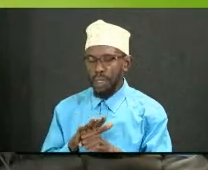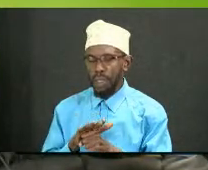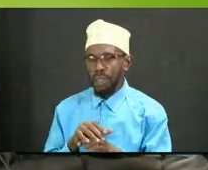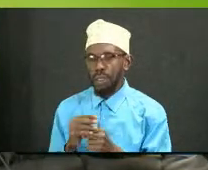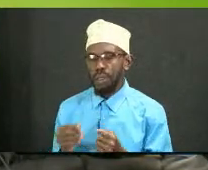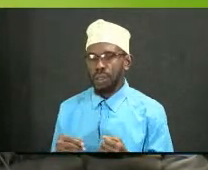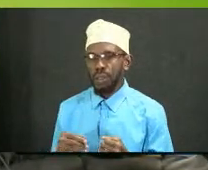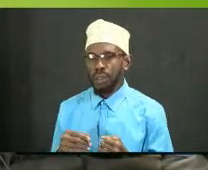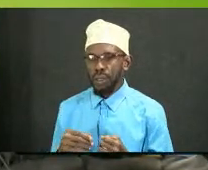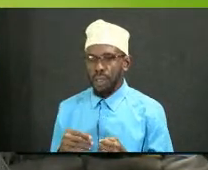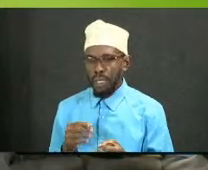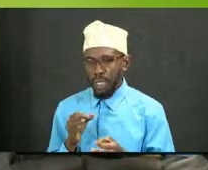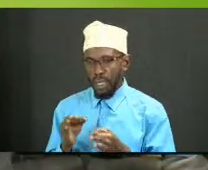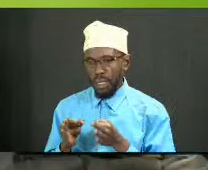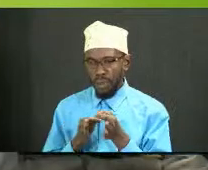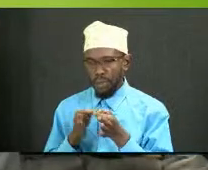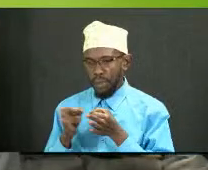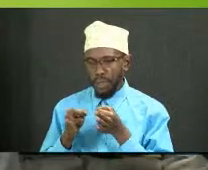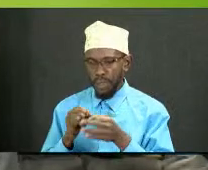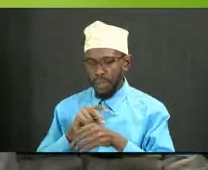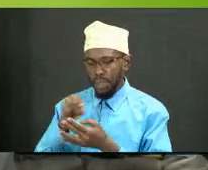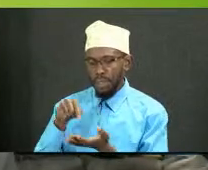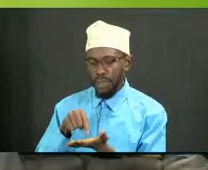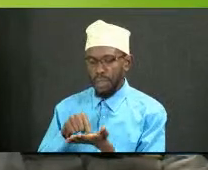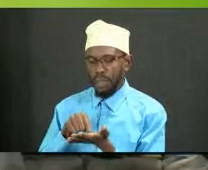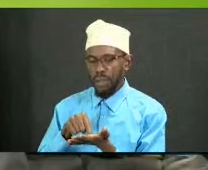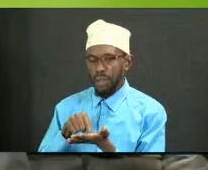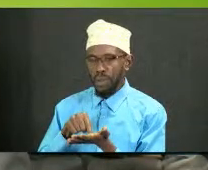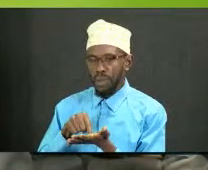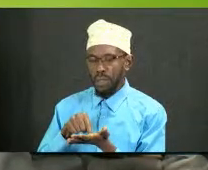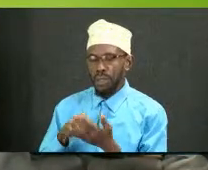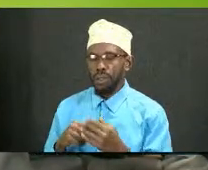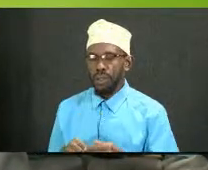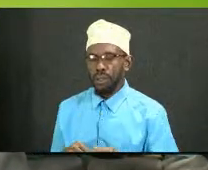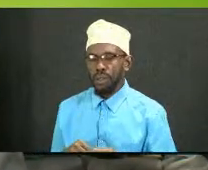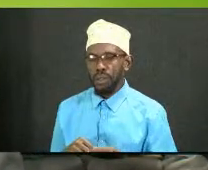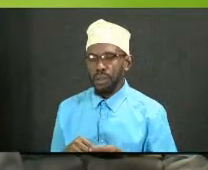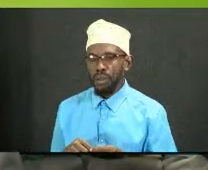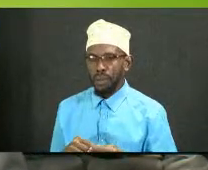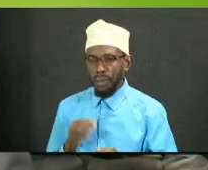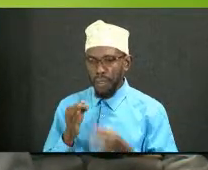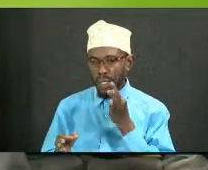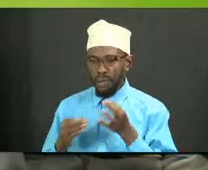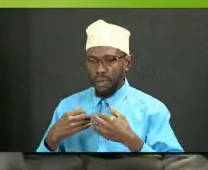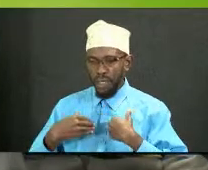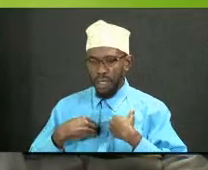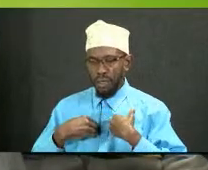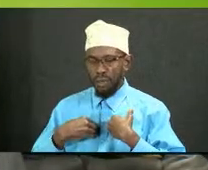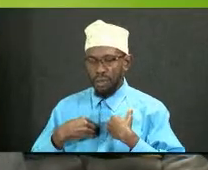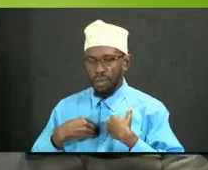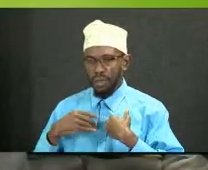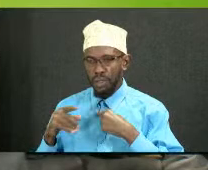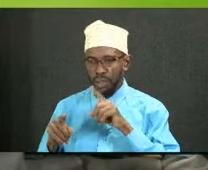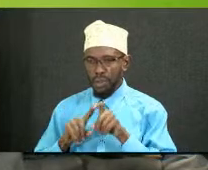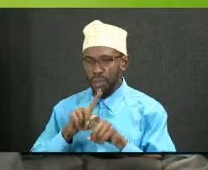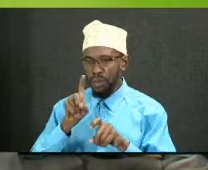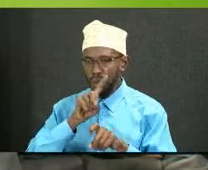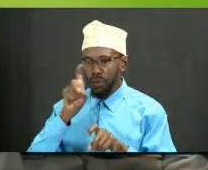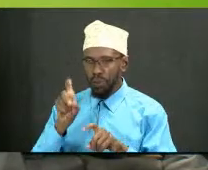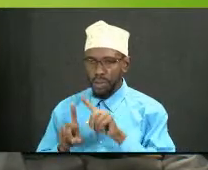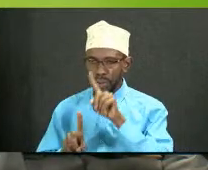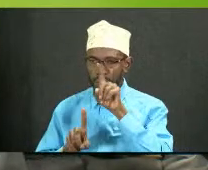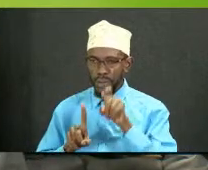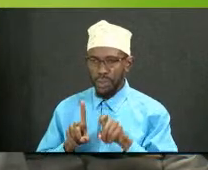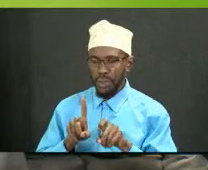kutupatia manufaa katika swala hilo ambalo tumeweza kuligusia. Iwapo pengine una kauli au swali